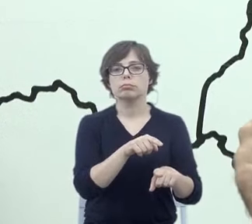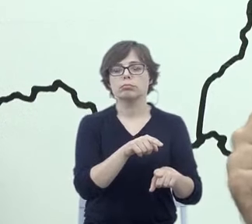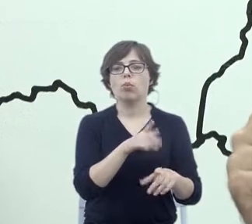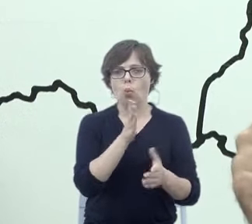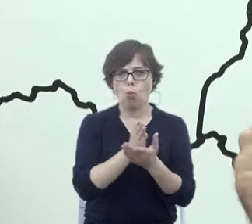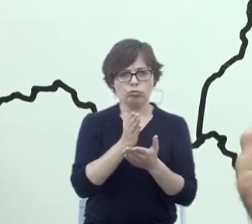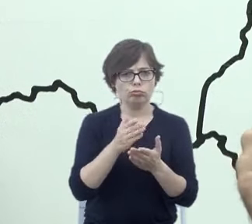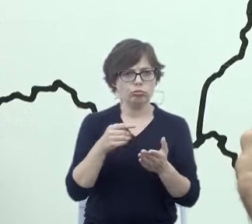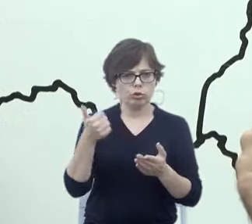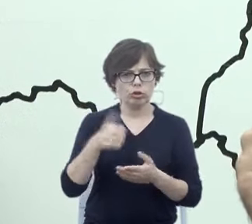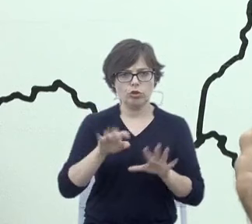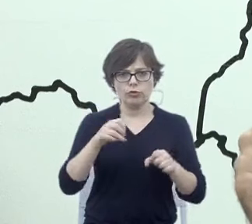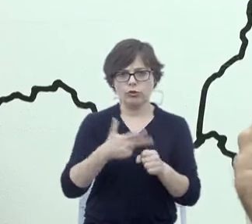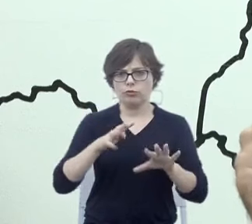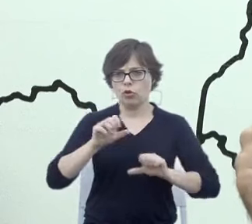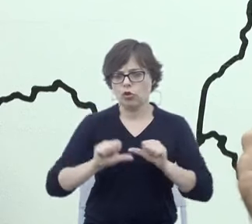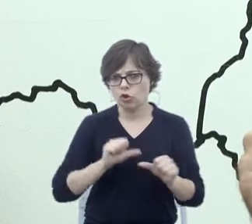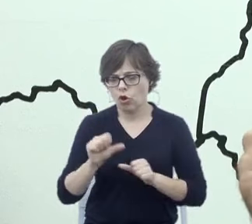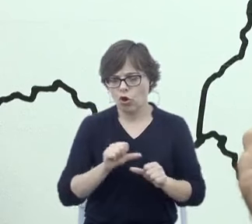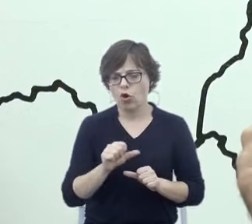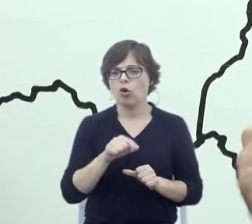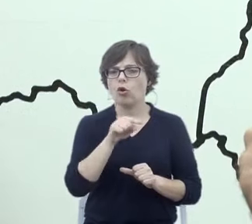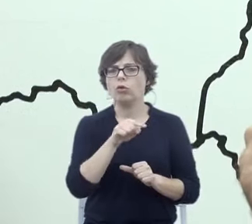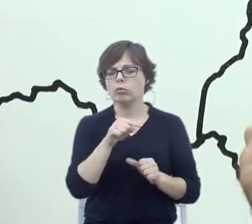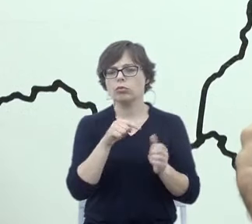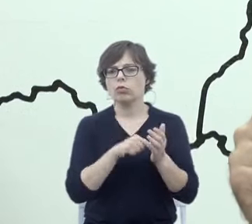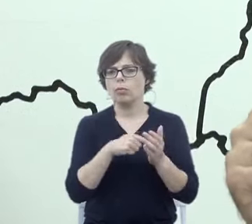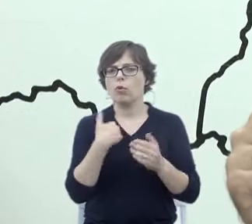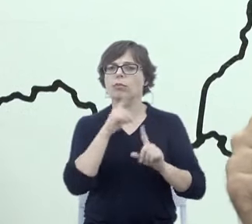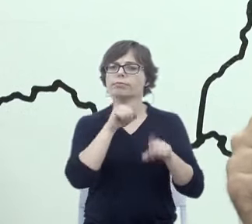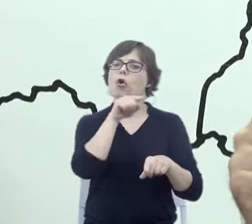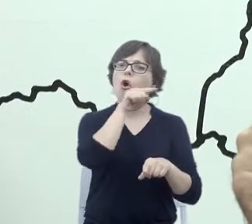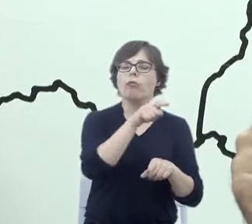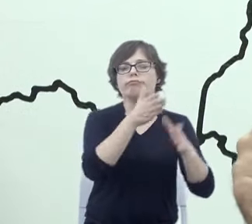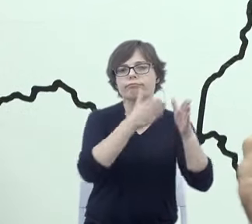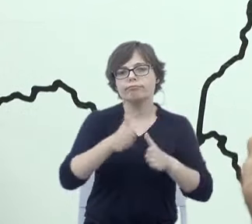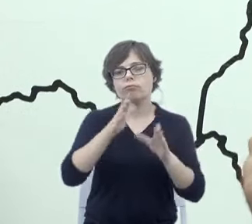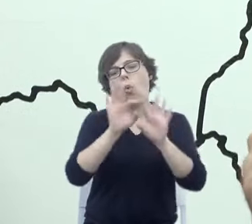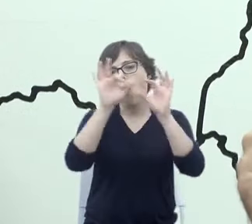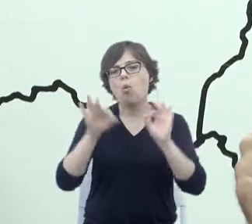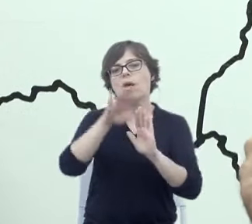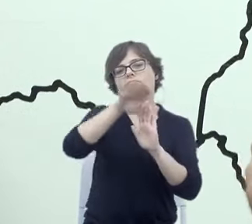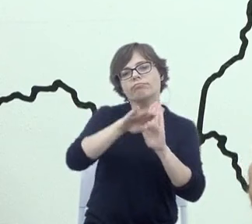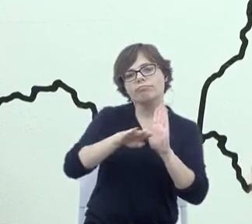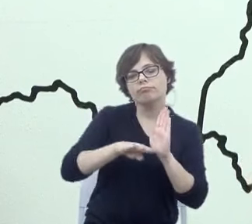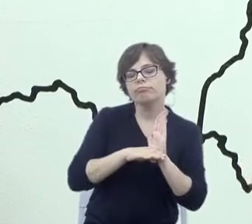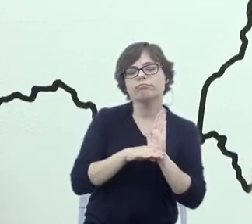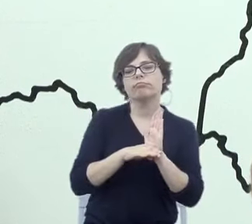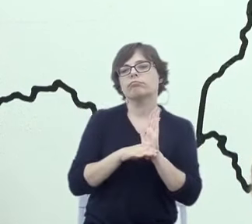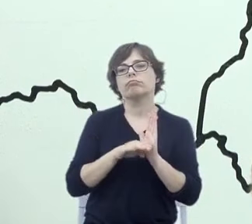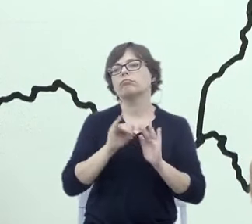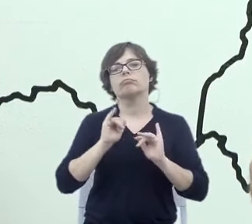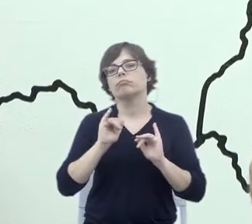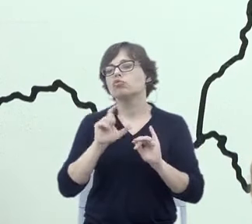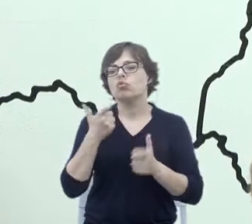już w 1939 roku opracowanie pewnych generalnych założeń dotyczących postępowania